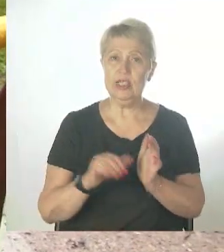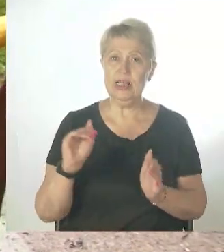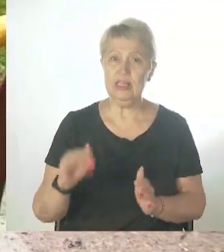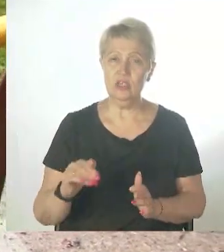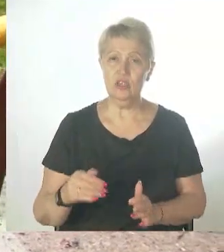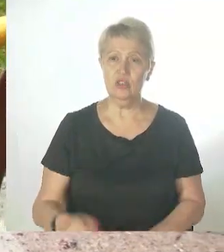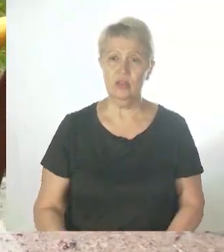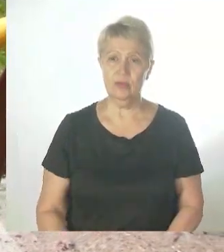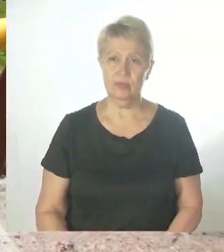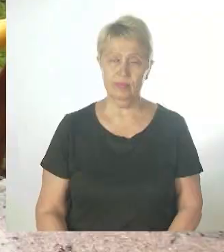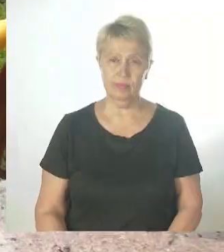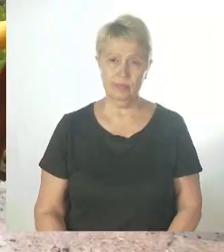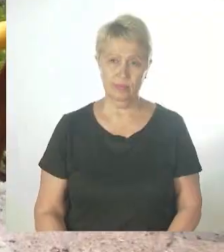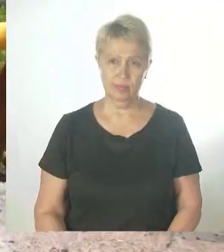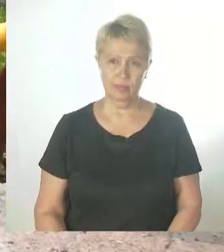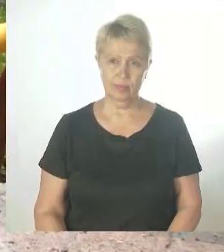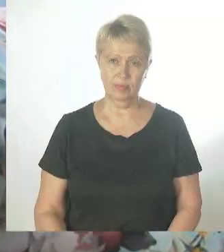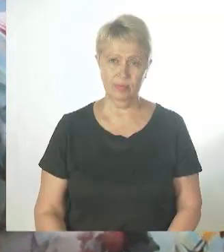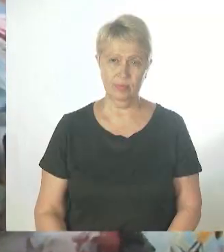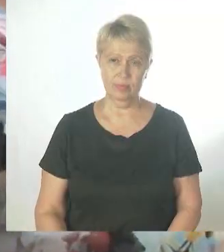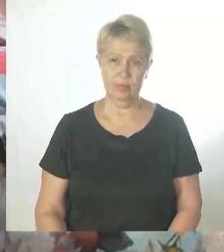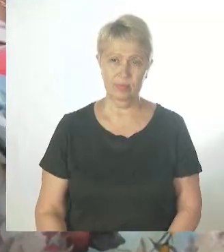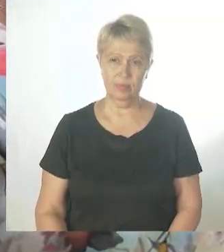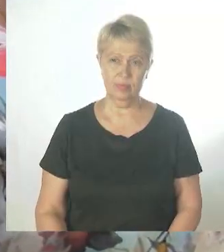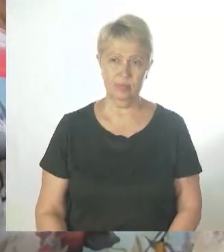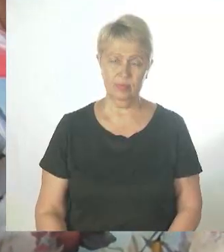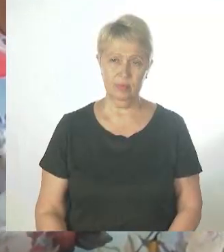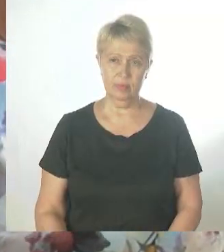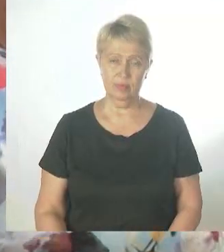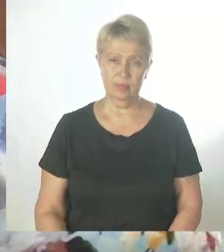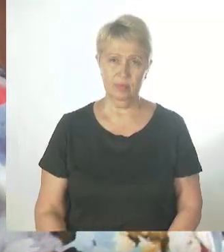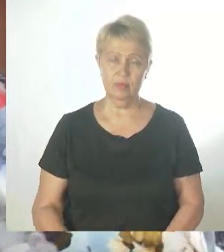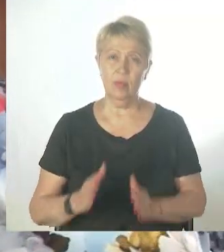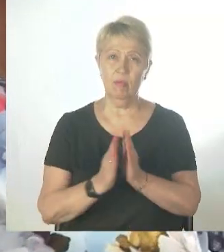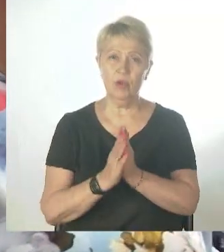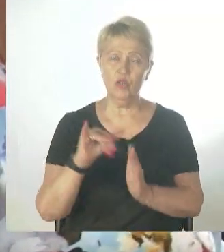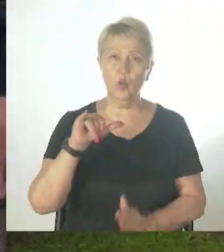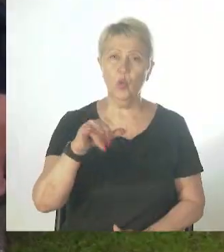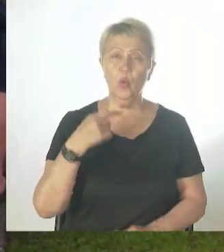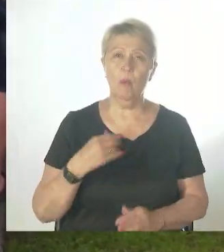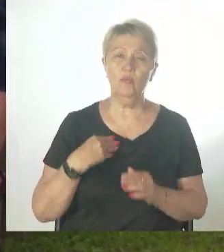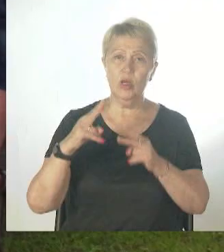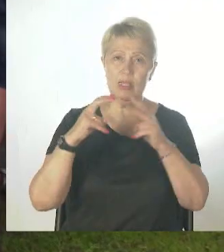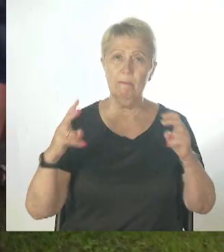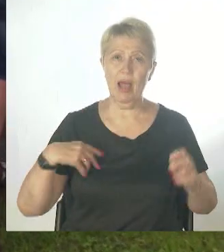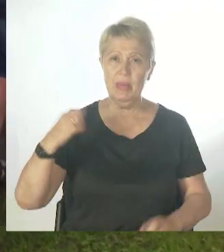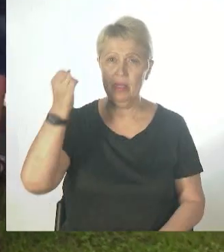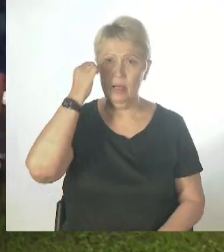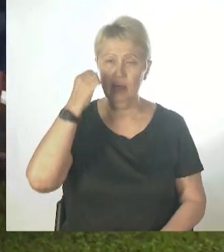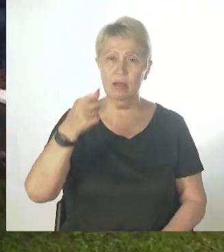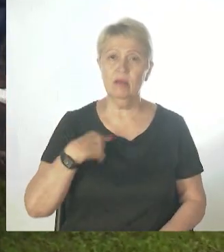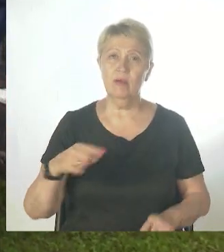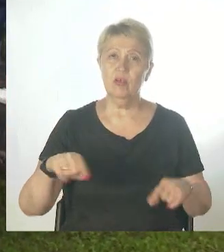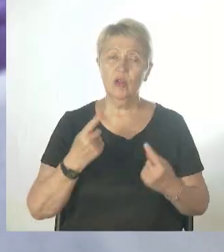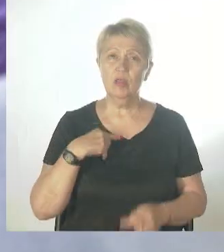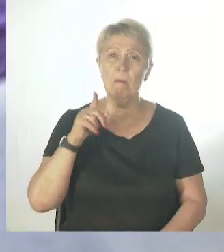Отцу и Сыну и Святому Духу, и ныне присно, и во веки веков. Аминь. Прошение у памятника Петру и Февронии возносит руководитель молодежного